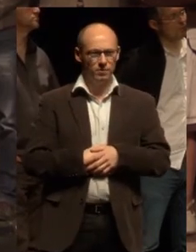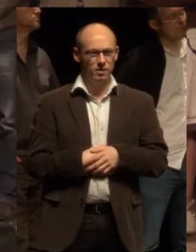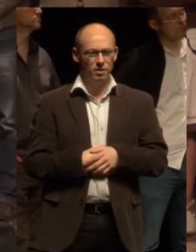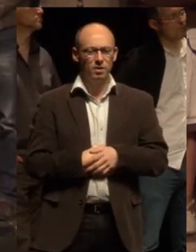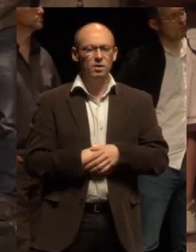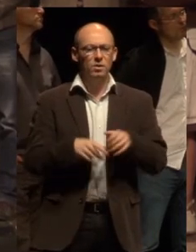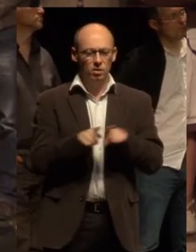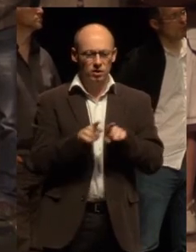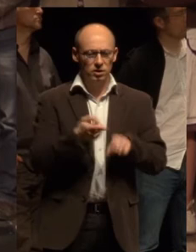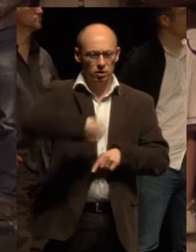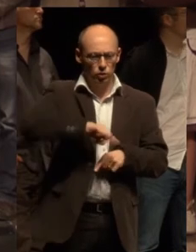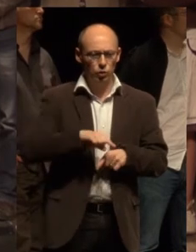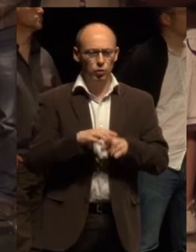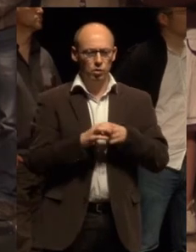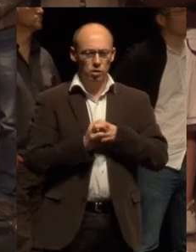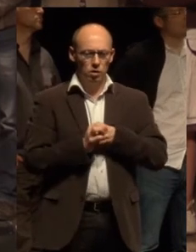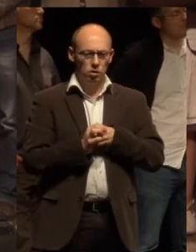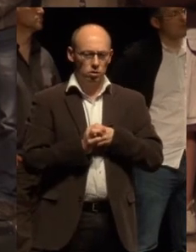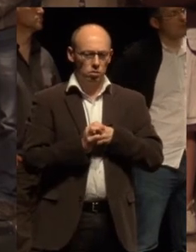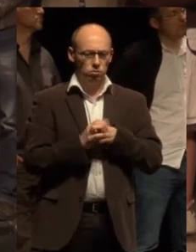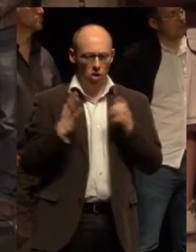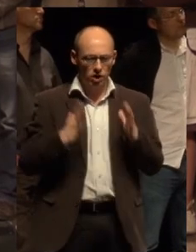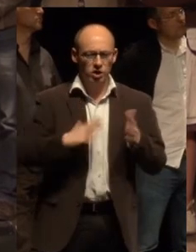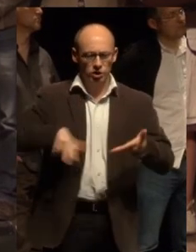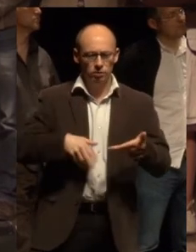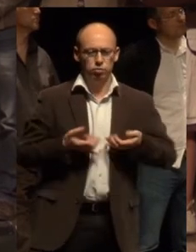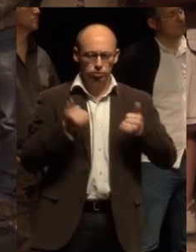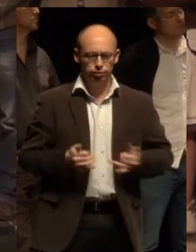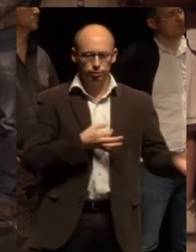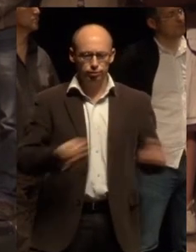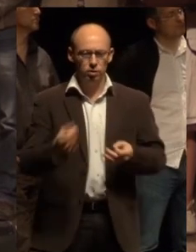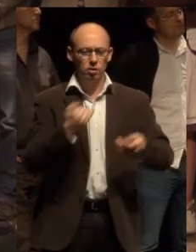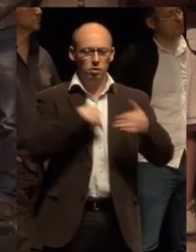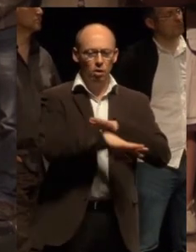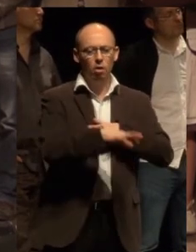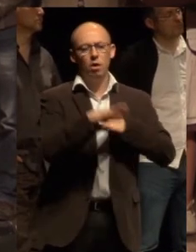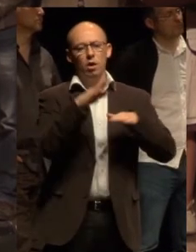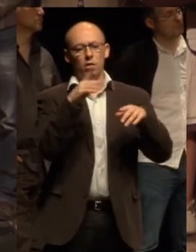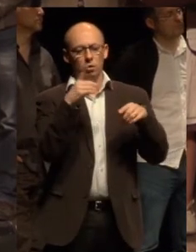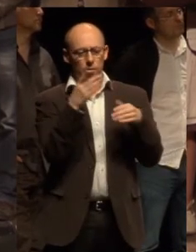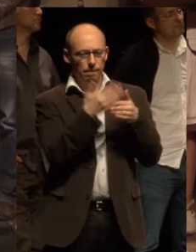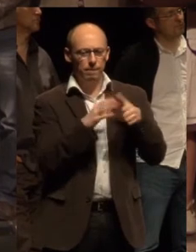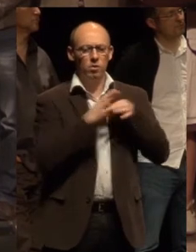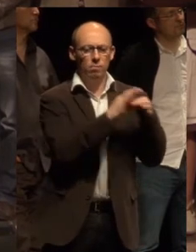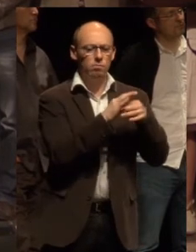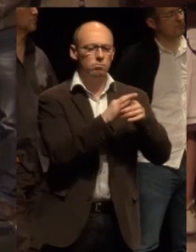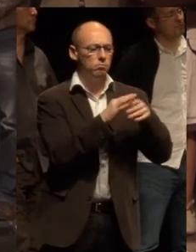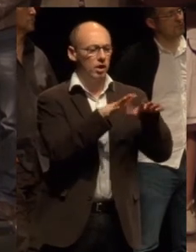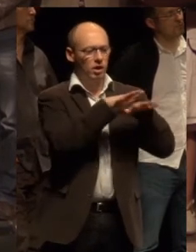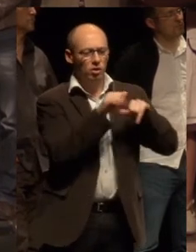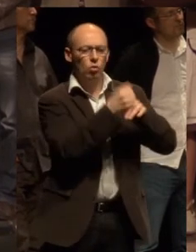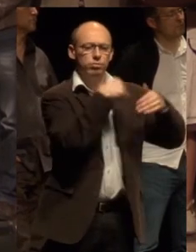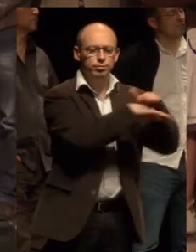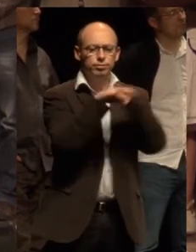Nous engageons également à siéger assidûment dans toutes les instances paritaires que nous essaierons de